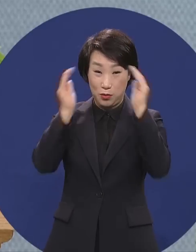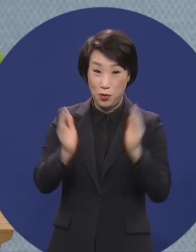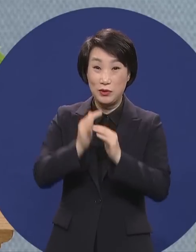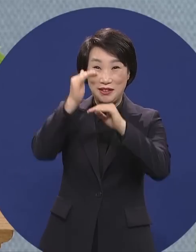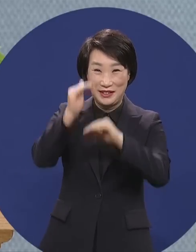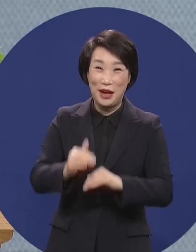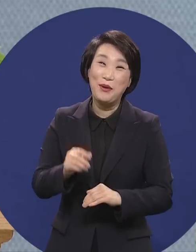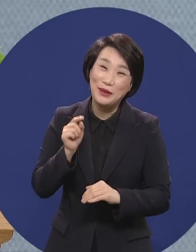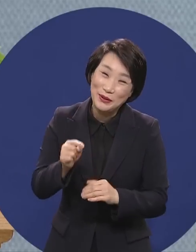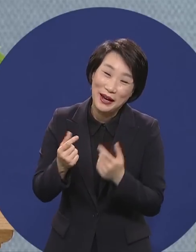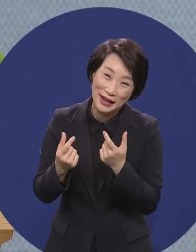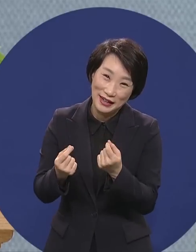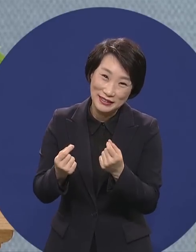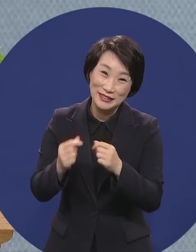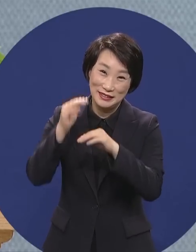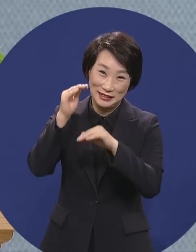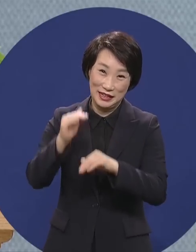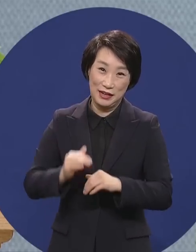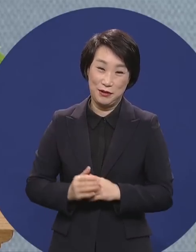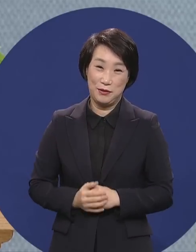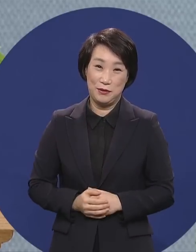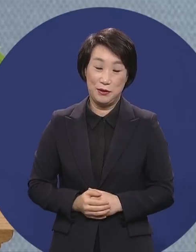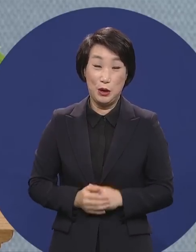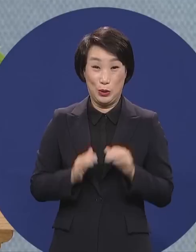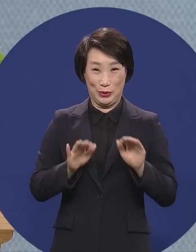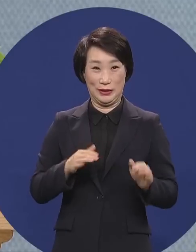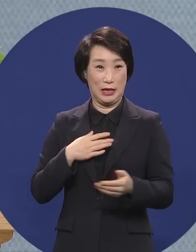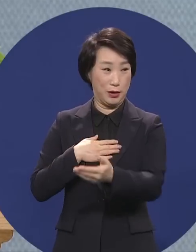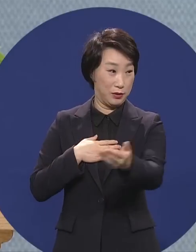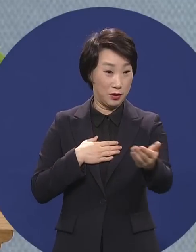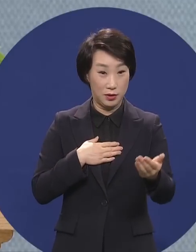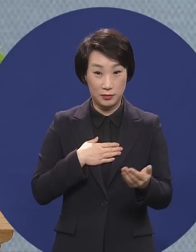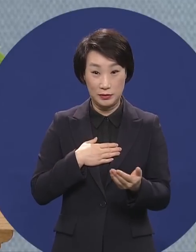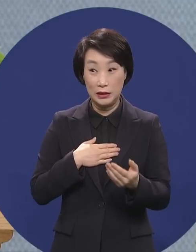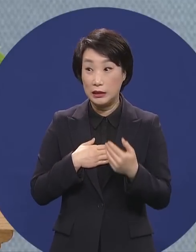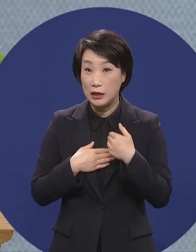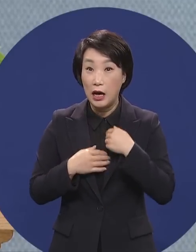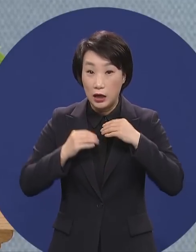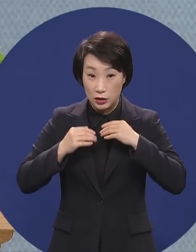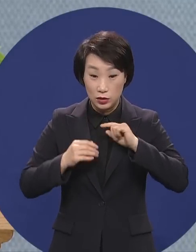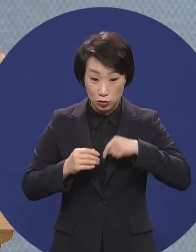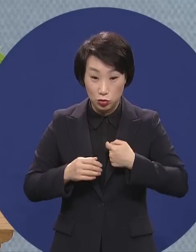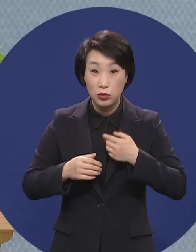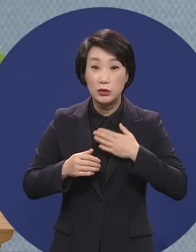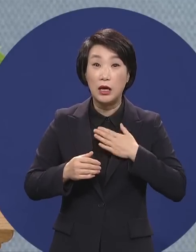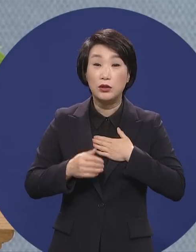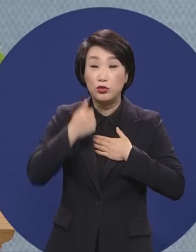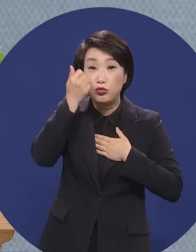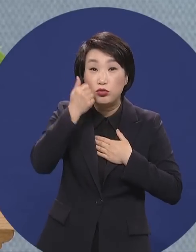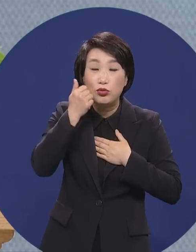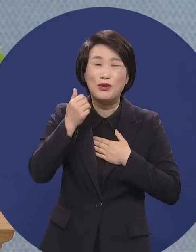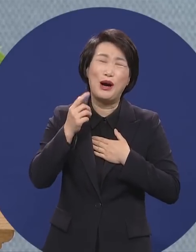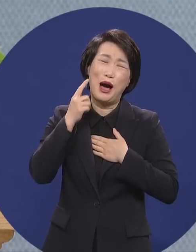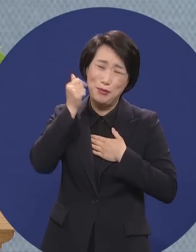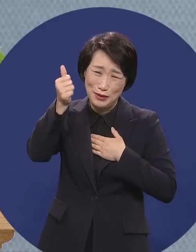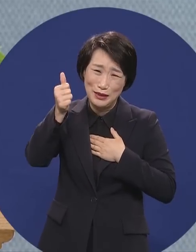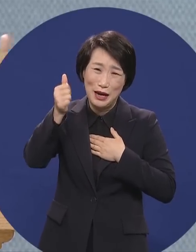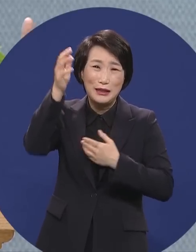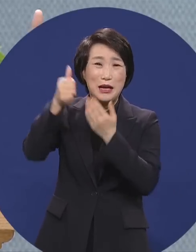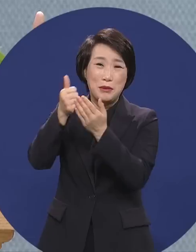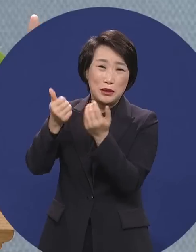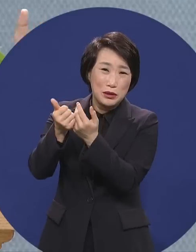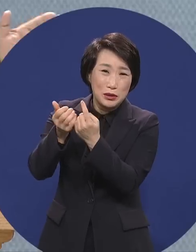말씀이 이런 말씀입니다. 오늘 여러분들은 내가 누구냐? 나는 아버지를 떠난